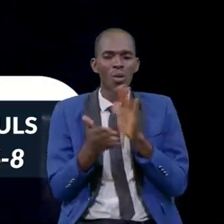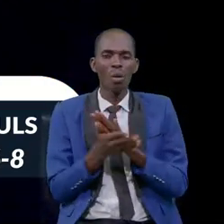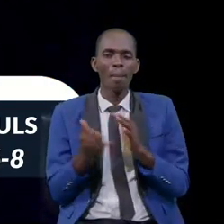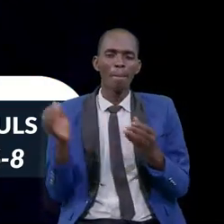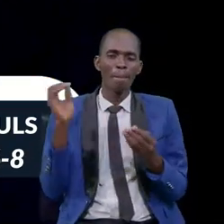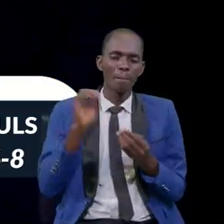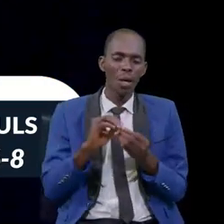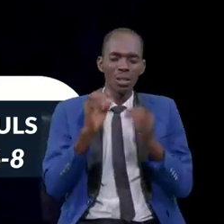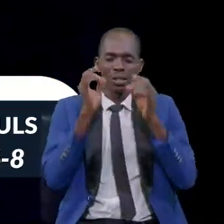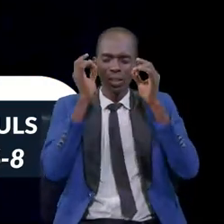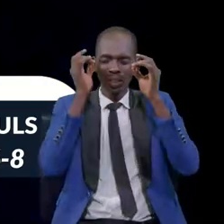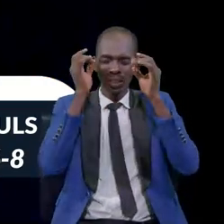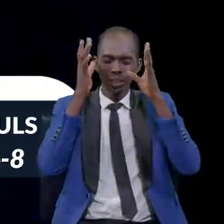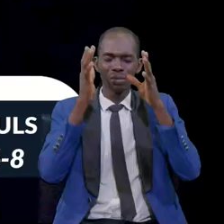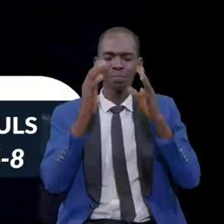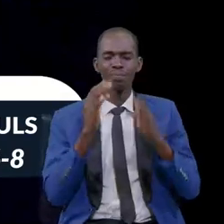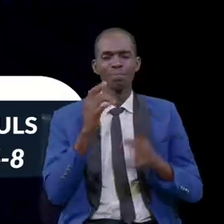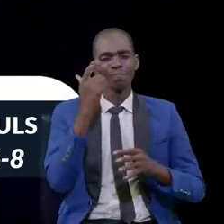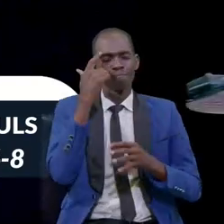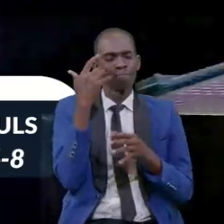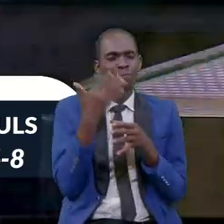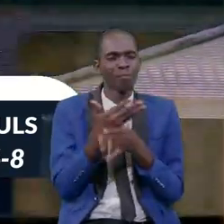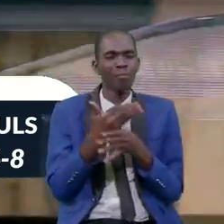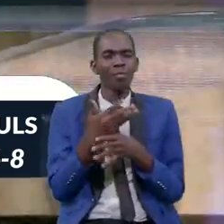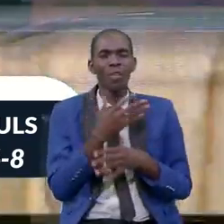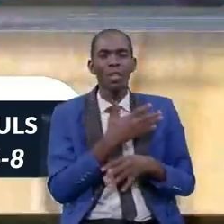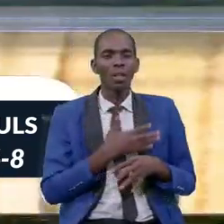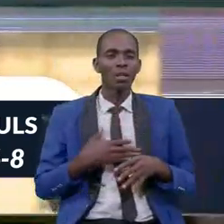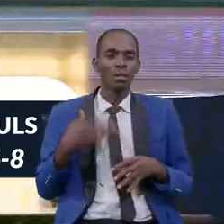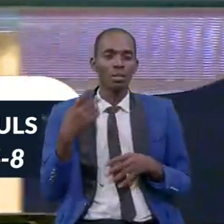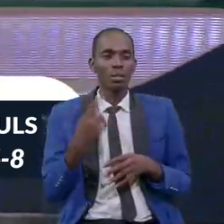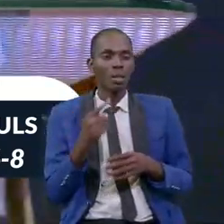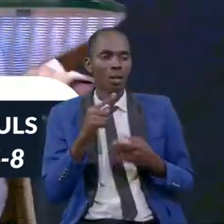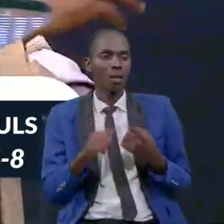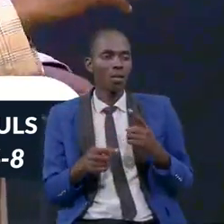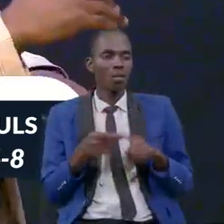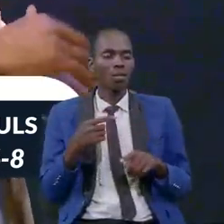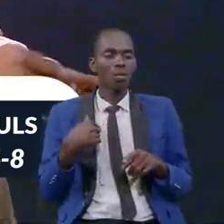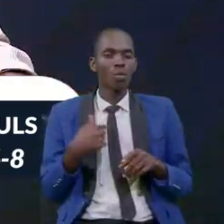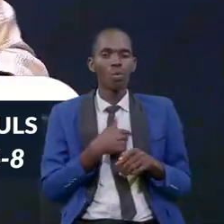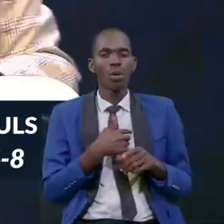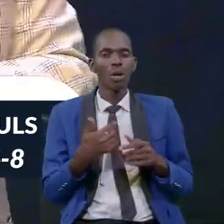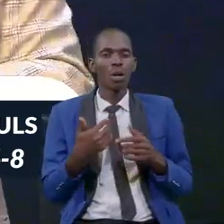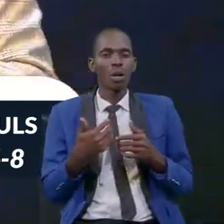Les tentations confrontées deviennent plus traumatisantes.